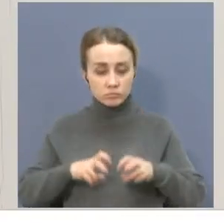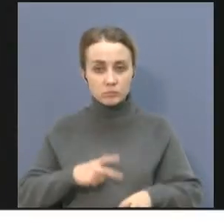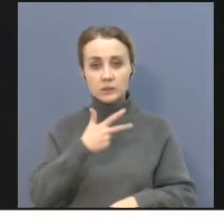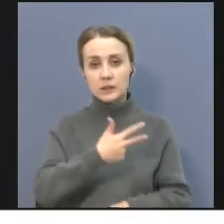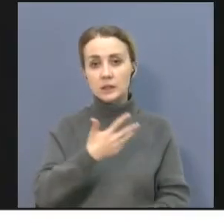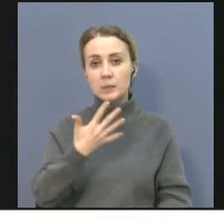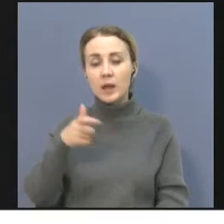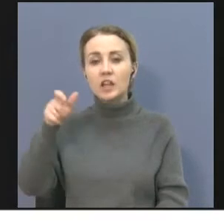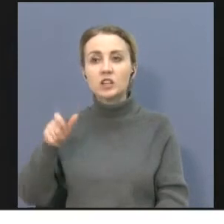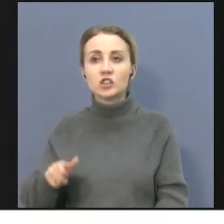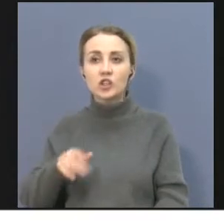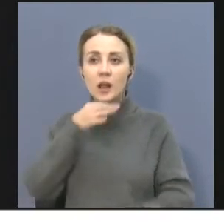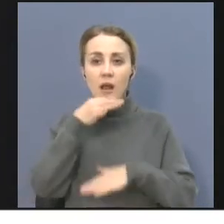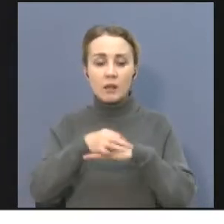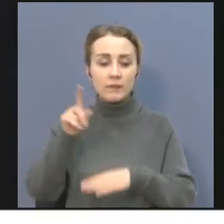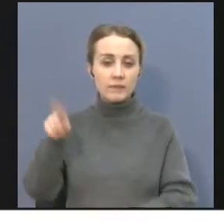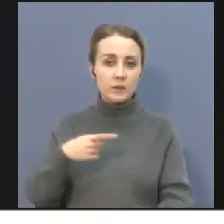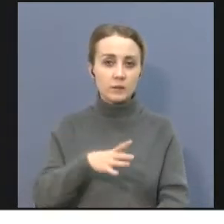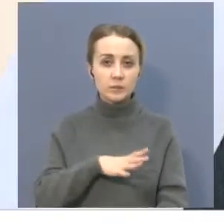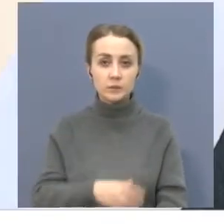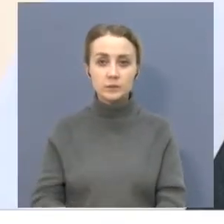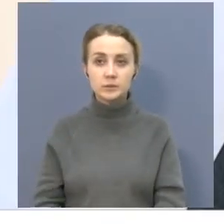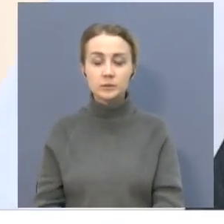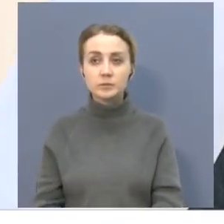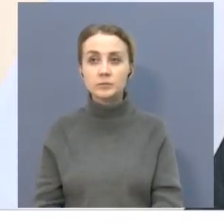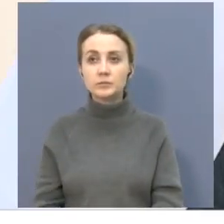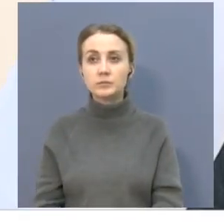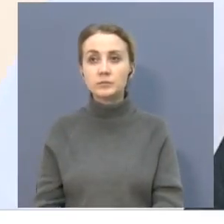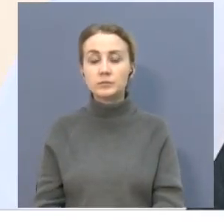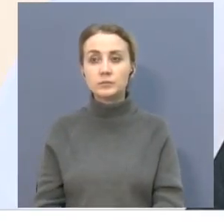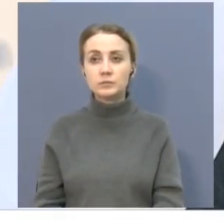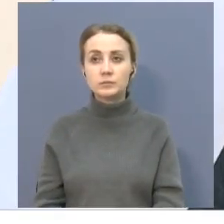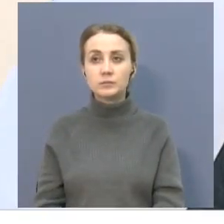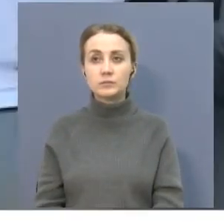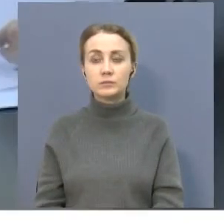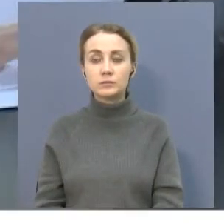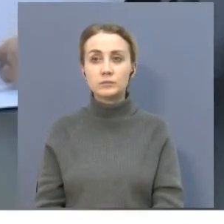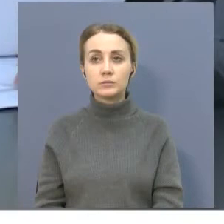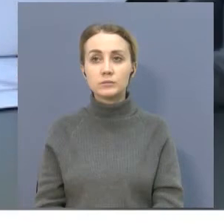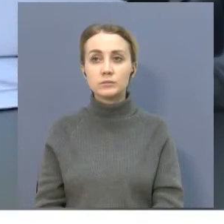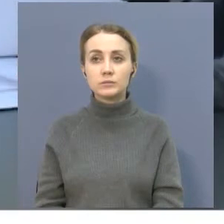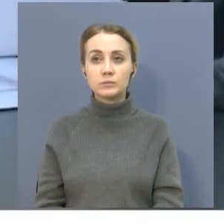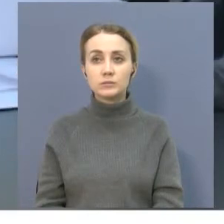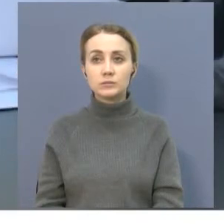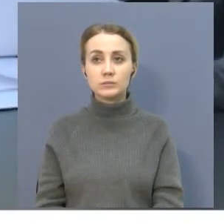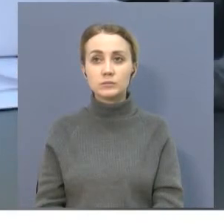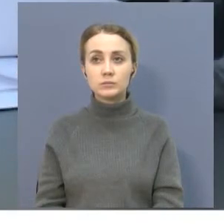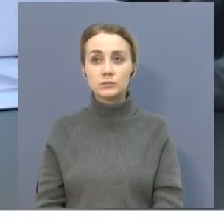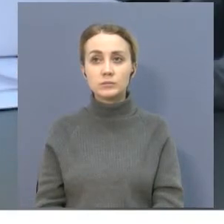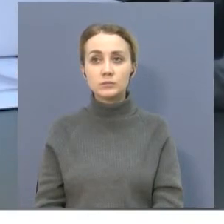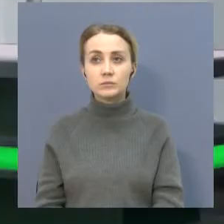қызметші жауапкершілікке тартылды. Жансұлу Женқұл, Аслан Абуталипов, Василий Вережников, Жамбыл Балтаев,